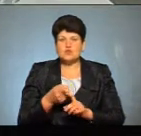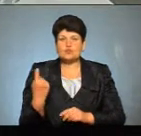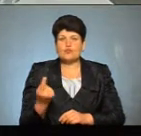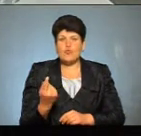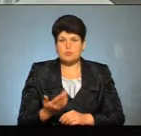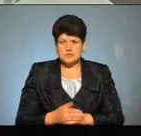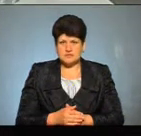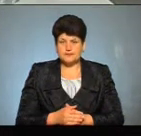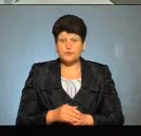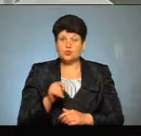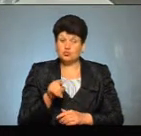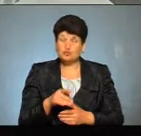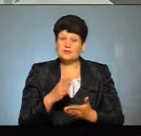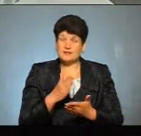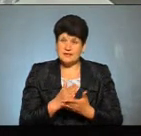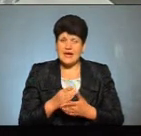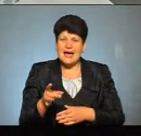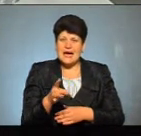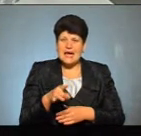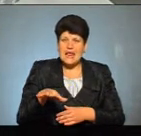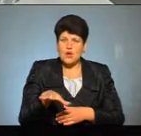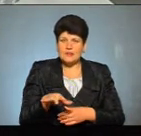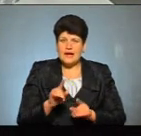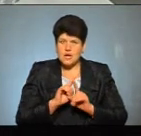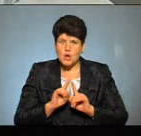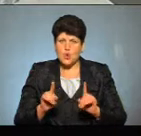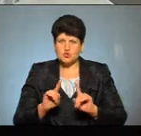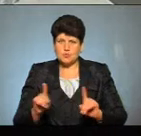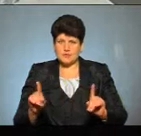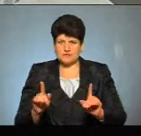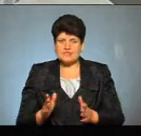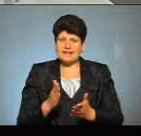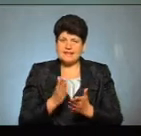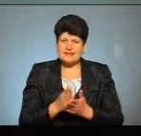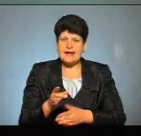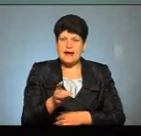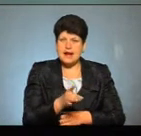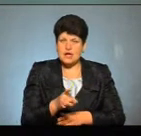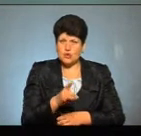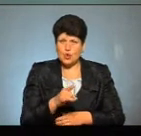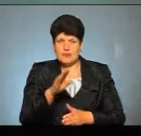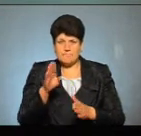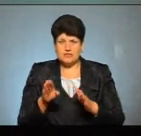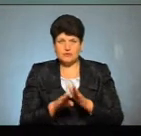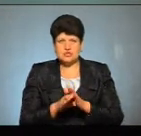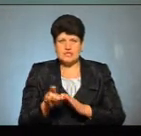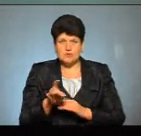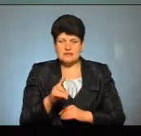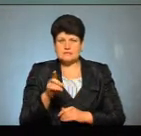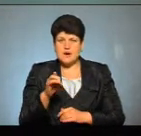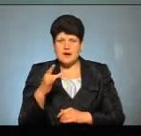Тут є дійсно певні регіональні особливості. Є райони, скажімо, Підволочиський,